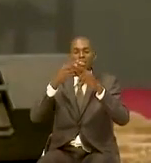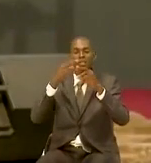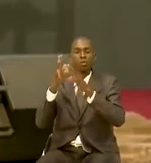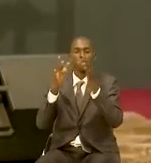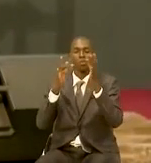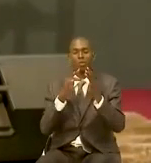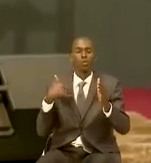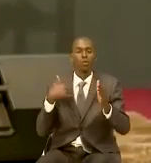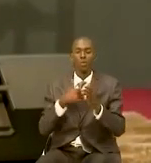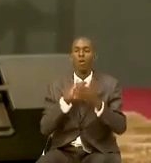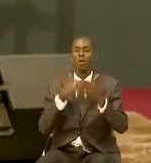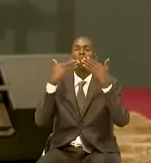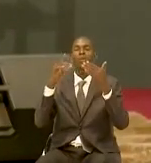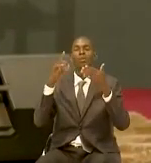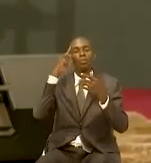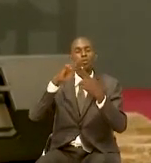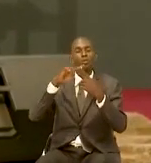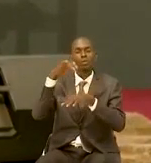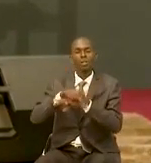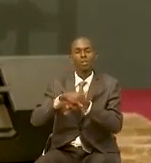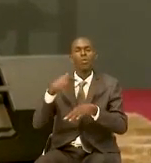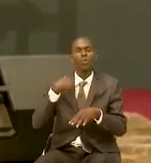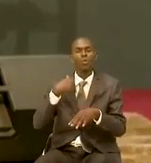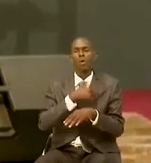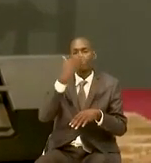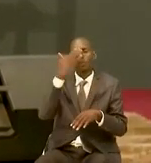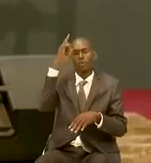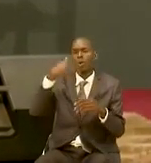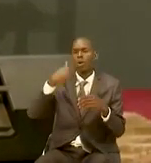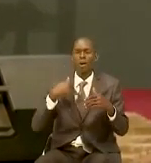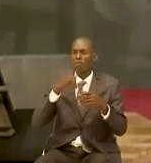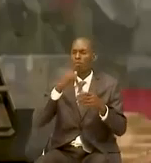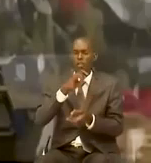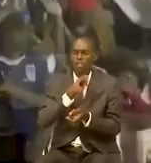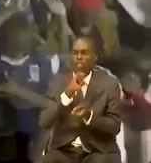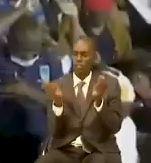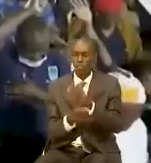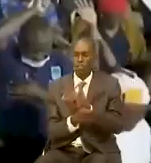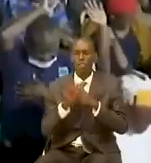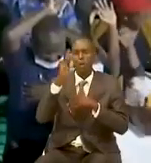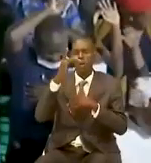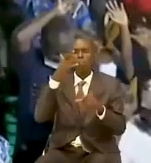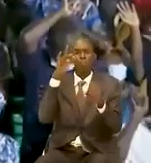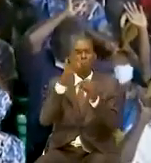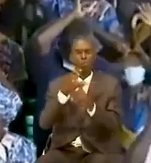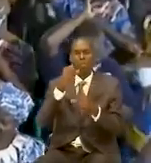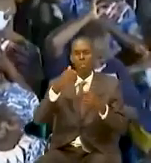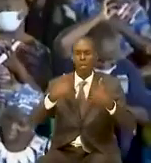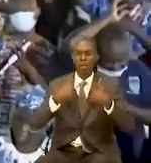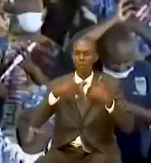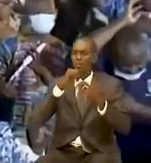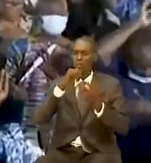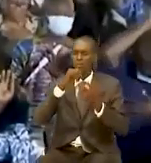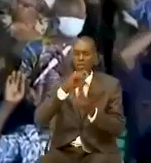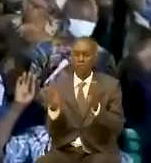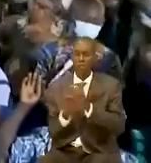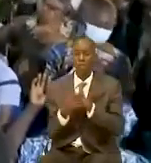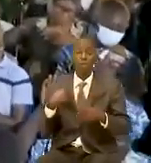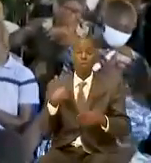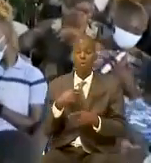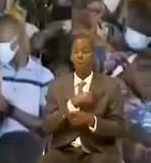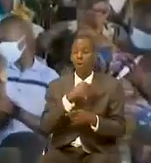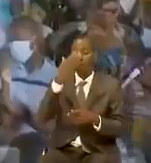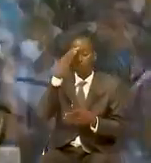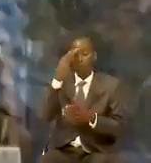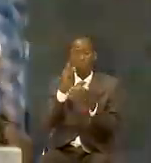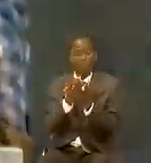ịgbanwebeghị, ike gị agbanwebeghị, nkwa gị agbanwebeghị. Anyị ma ihe ọbụla anyị